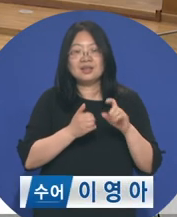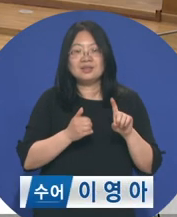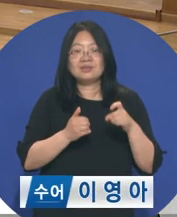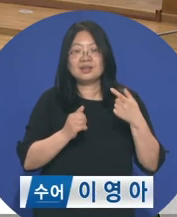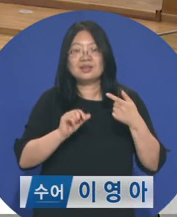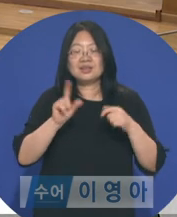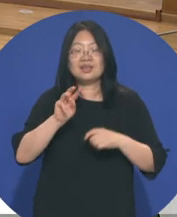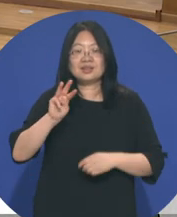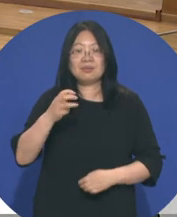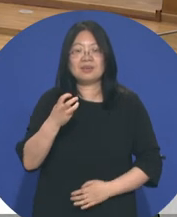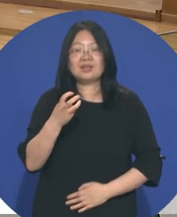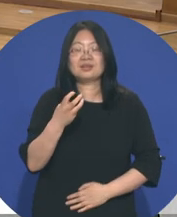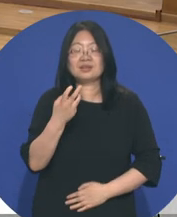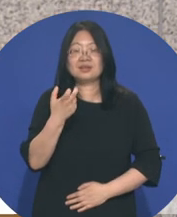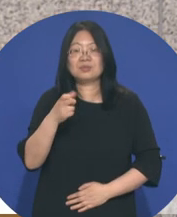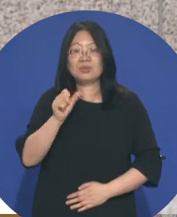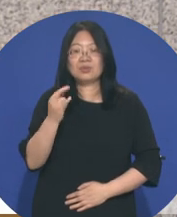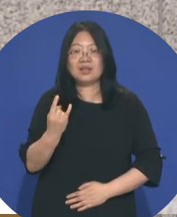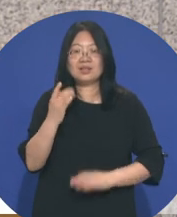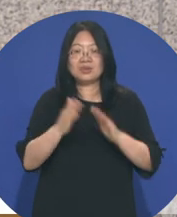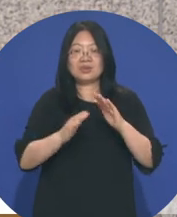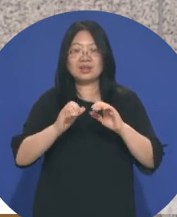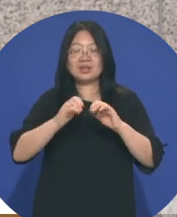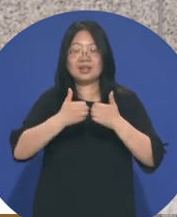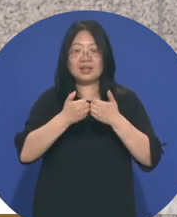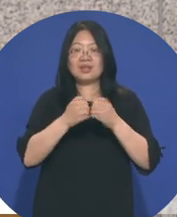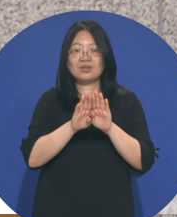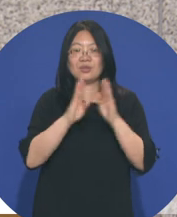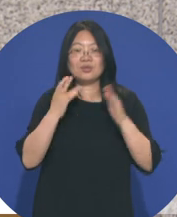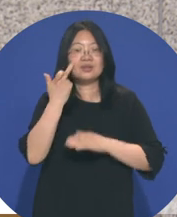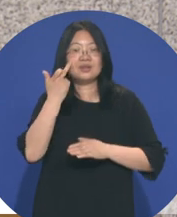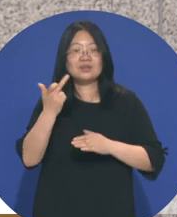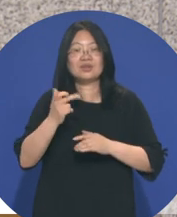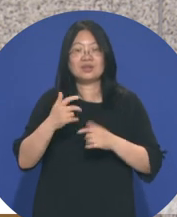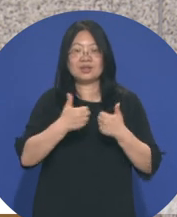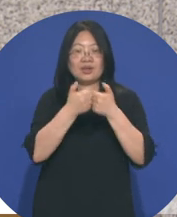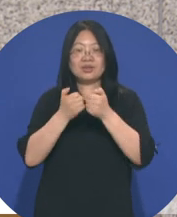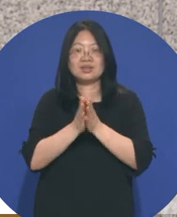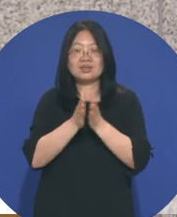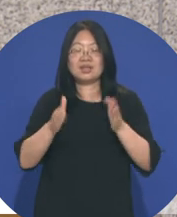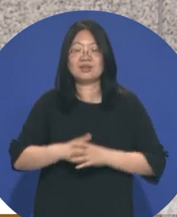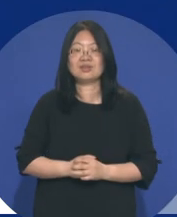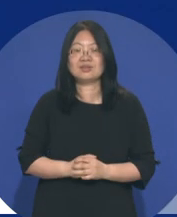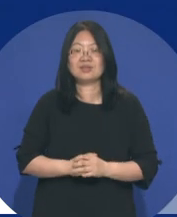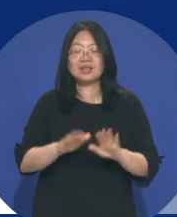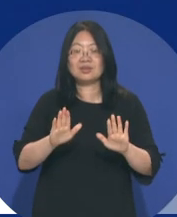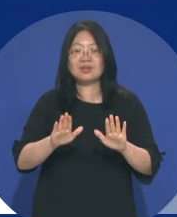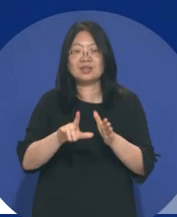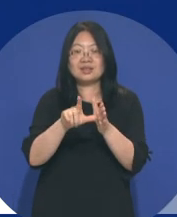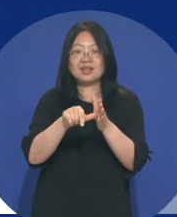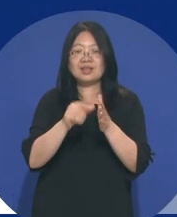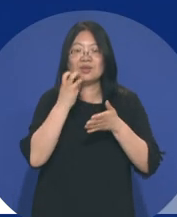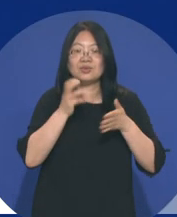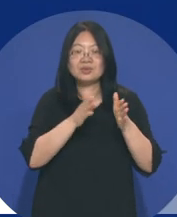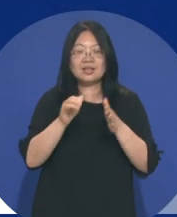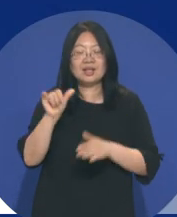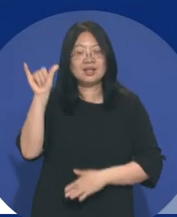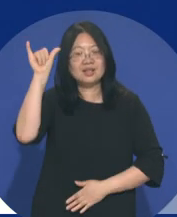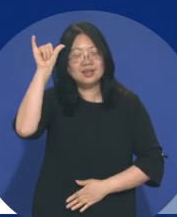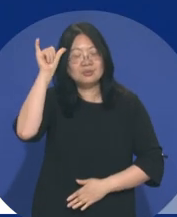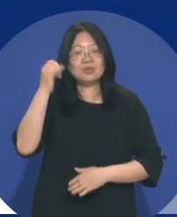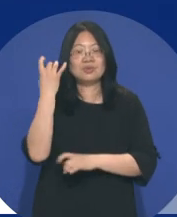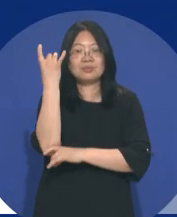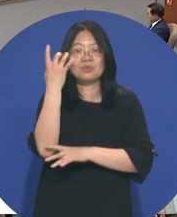경도 회는 11일 제 375회 정례회를 열고 17일 동안에 일정에 돌입했습니다 이번 회기에서는